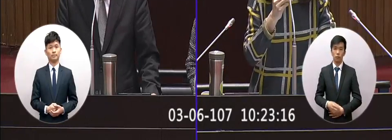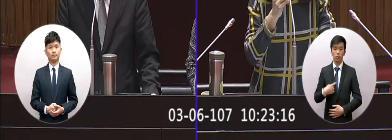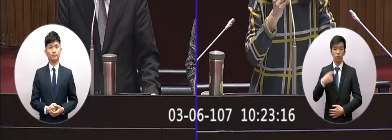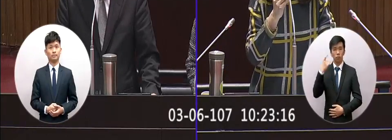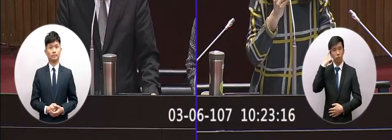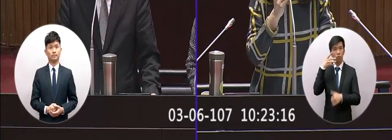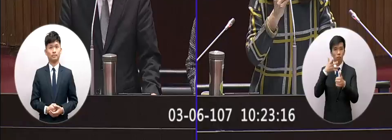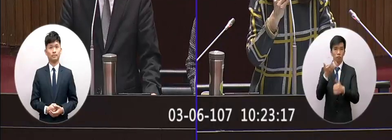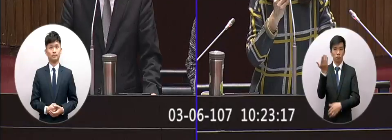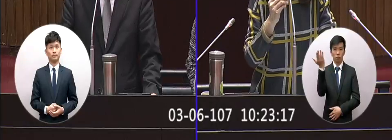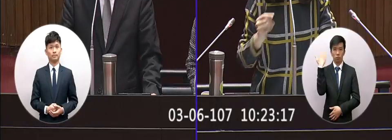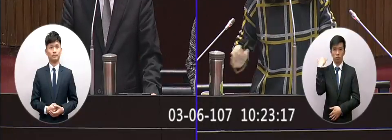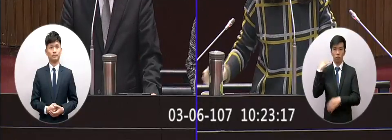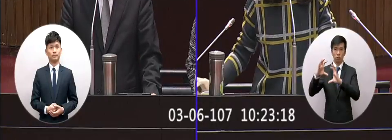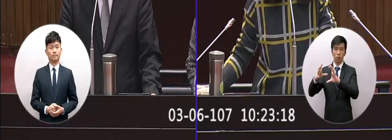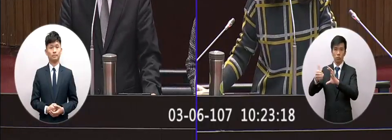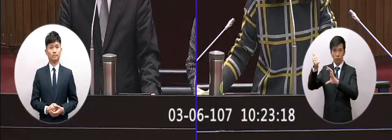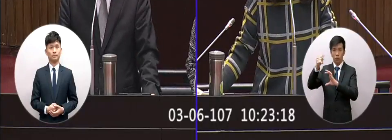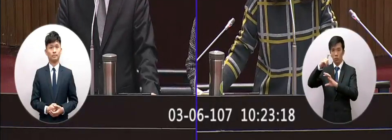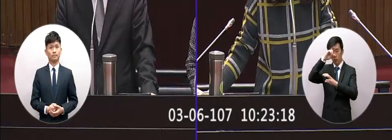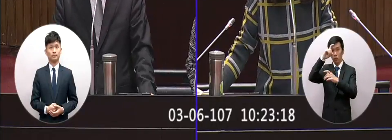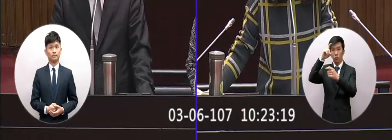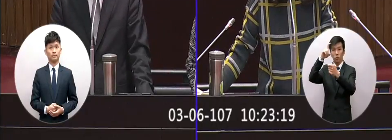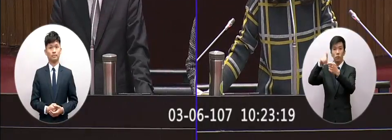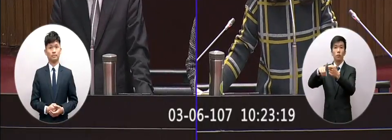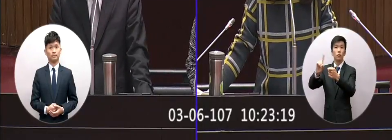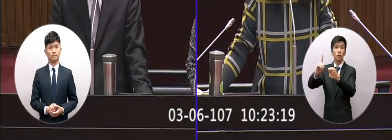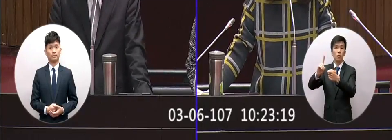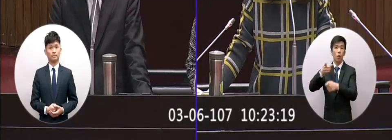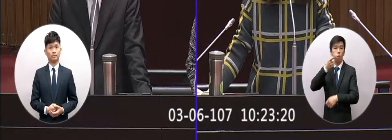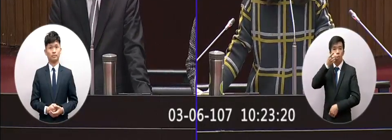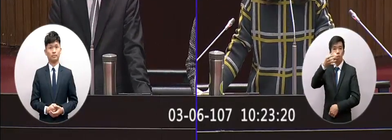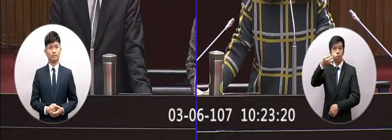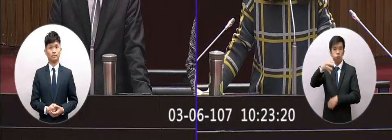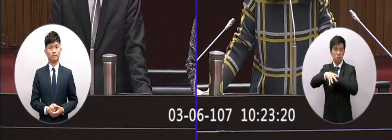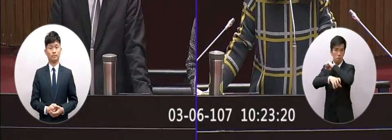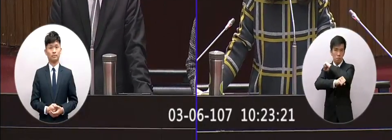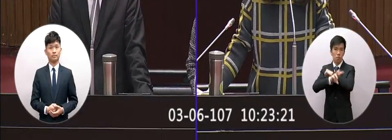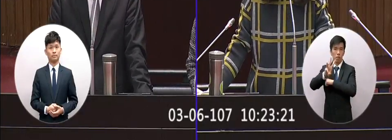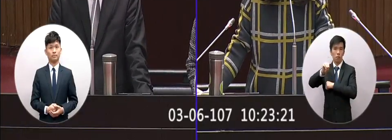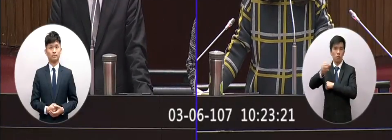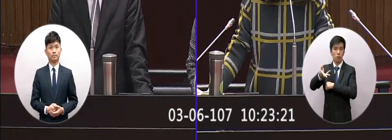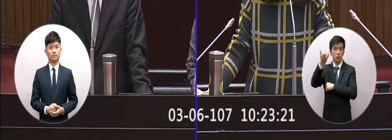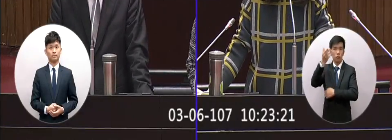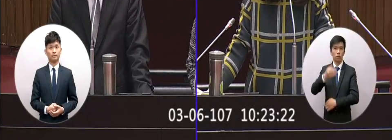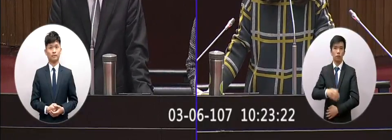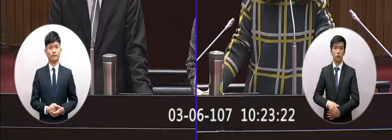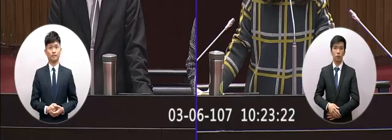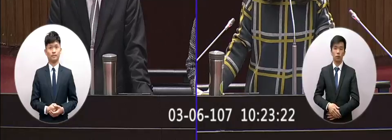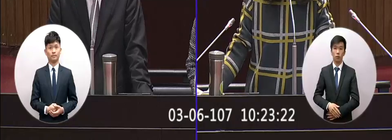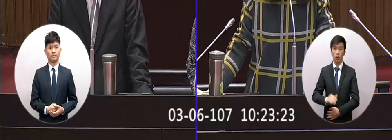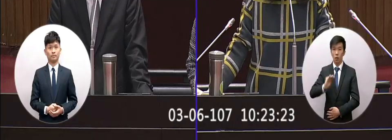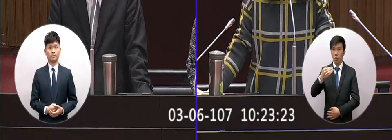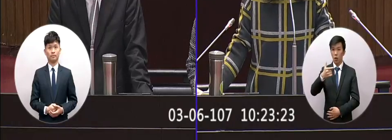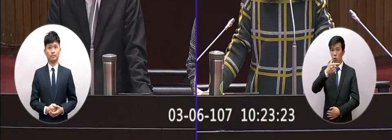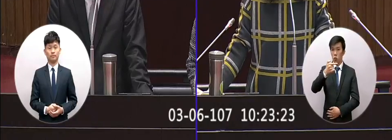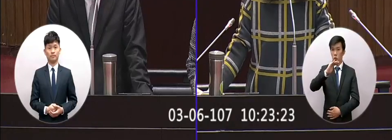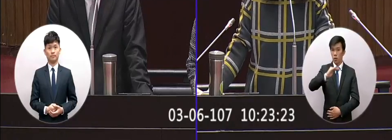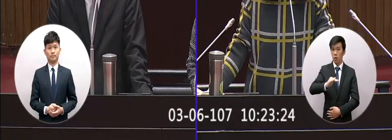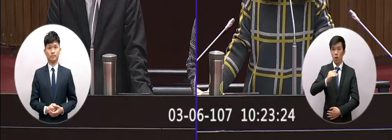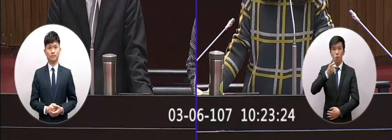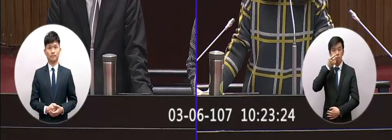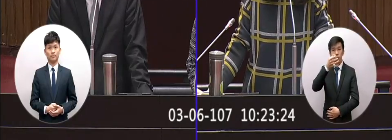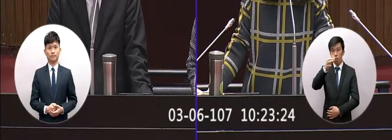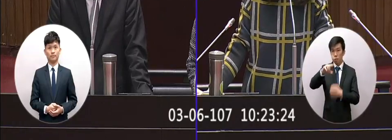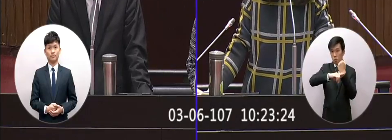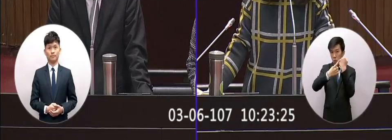个起薪30000是他的一个梦想嘛，哦，那我们这个最低工资法哦，到底是一个梦想还是会实现